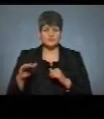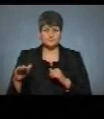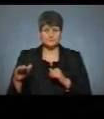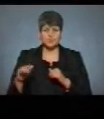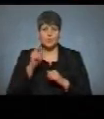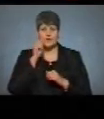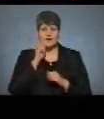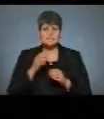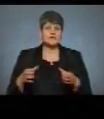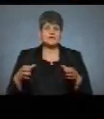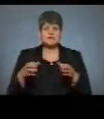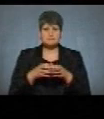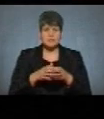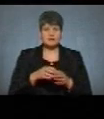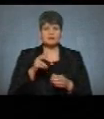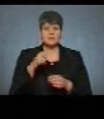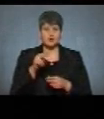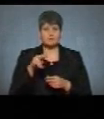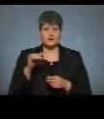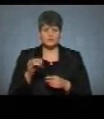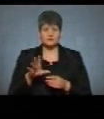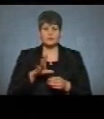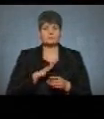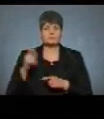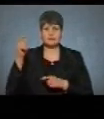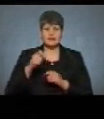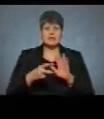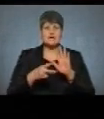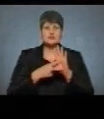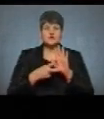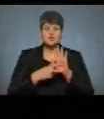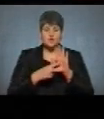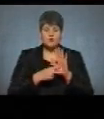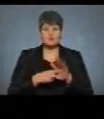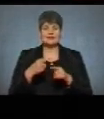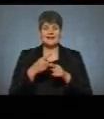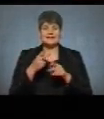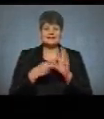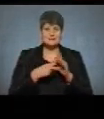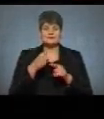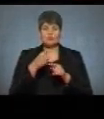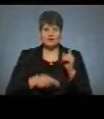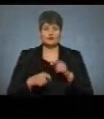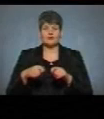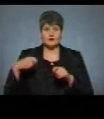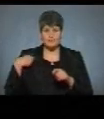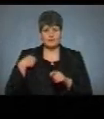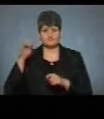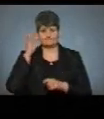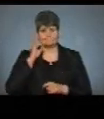якої тернопільський біатлоніст Дмитро Підручний, фінішувала сьомою в естафеті на 7,5 кілометрів у німецькому Рупольдингу.